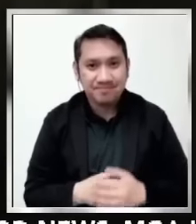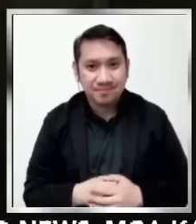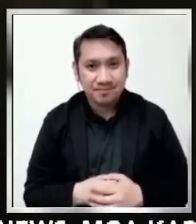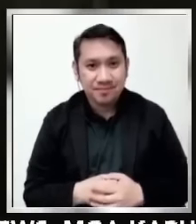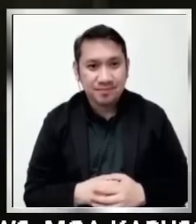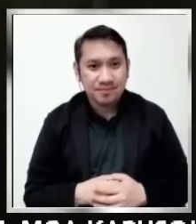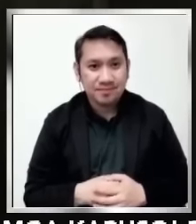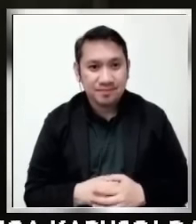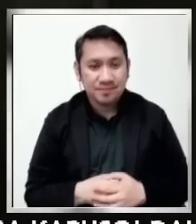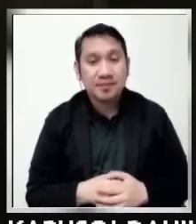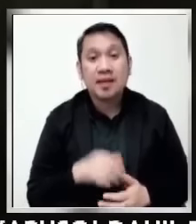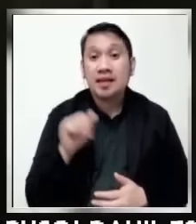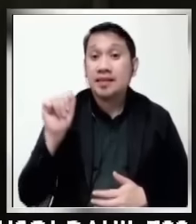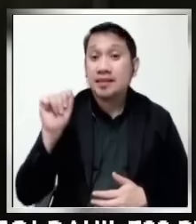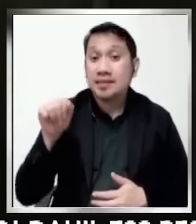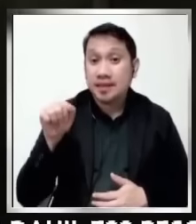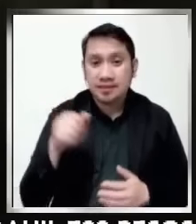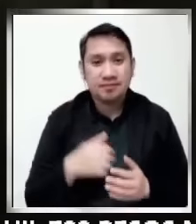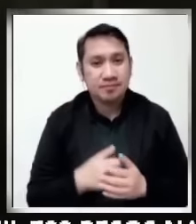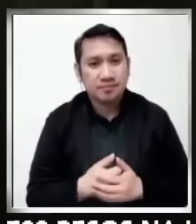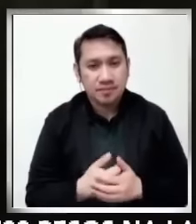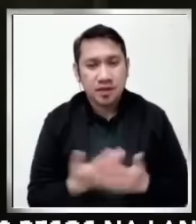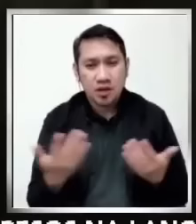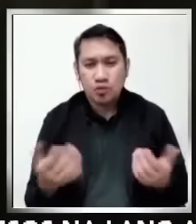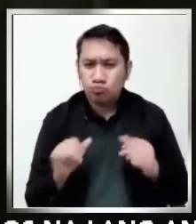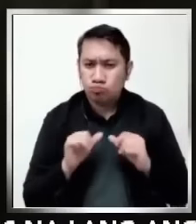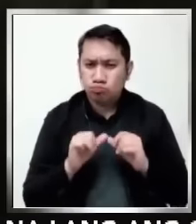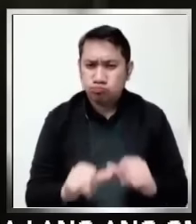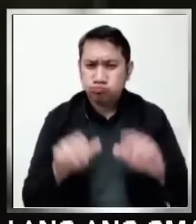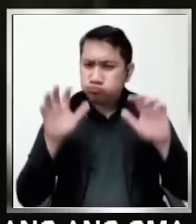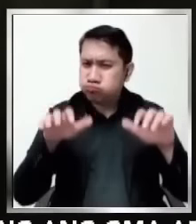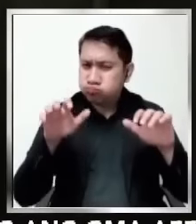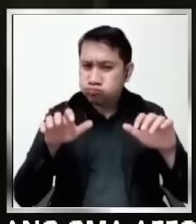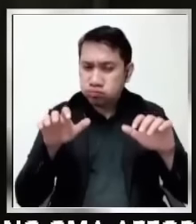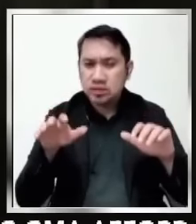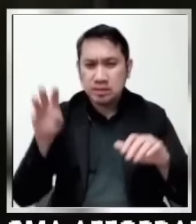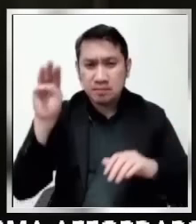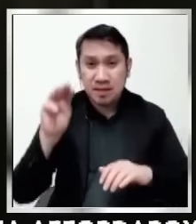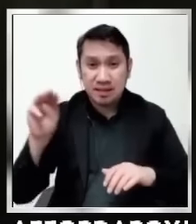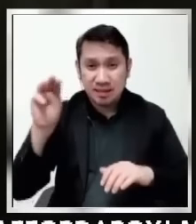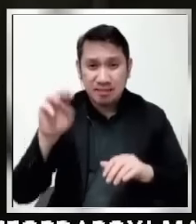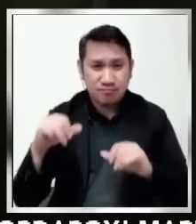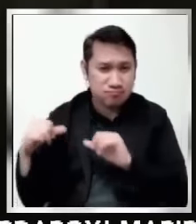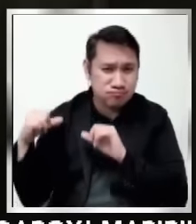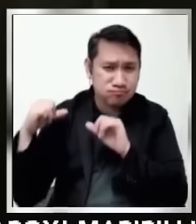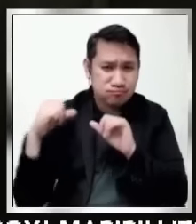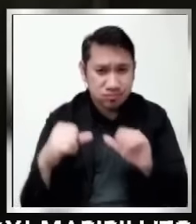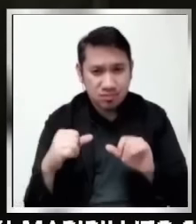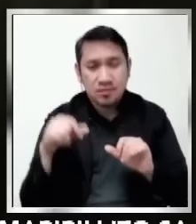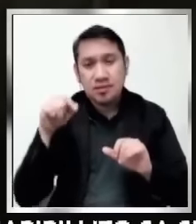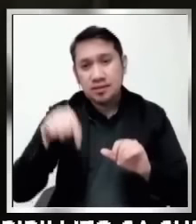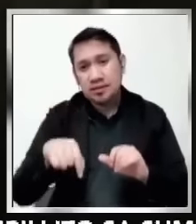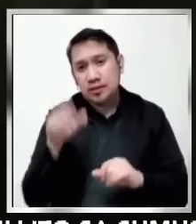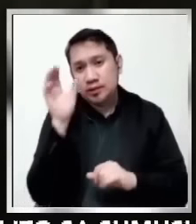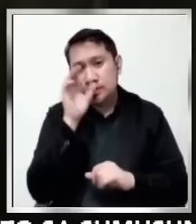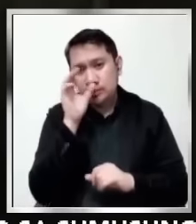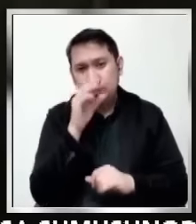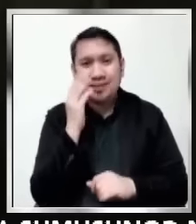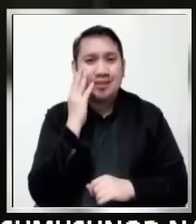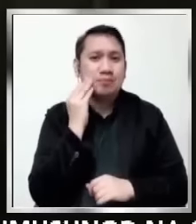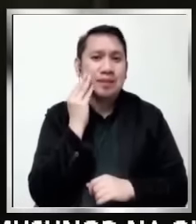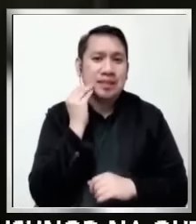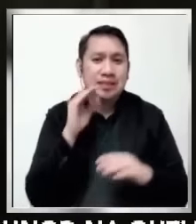Yes, Pia, dahil nga sa tuloy-tuloy na pag-ulan mula pa noong Lunes, maraming lugar dito sa Metro Cebu ang nakaranas ng pagbaha maging